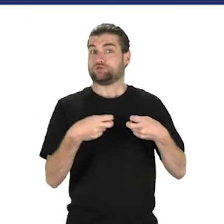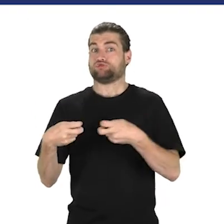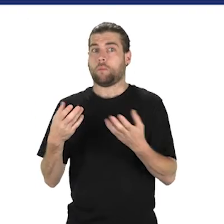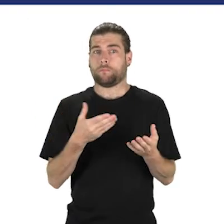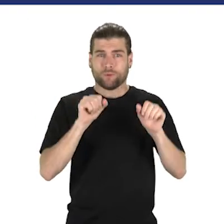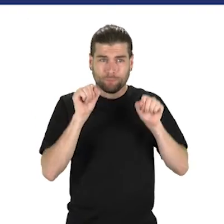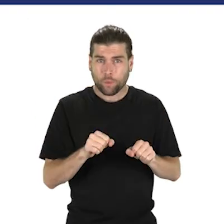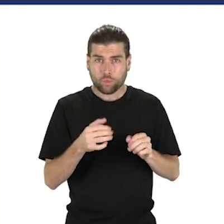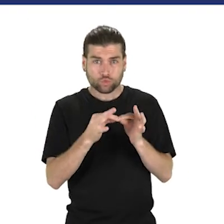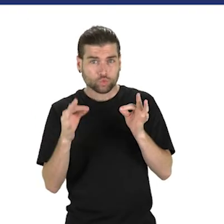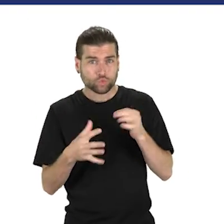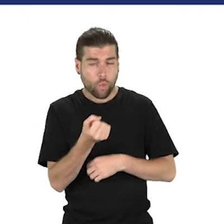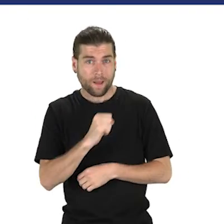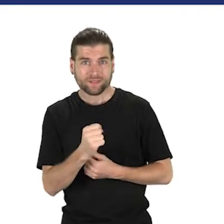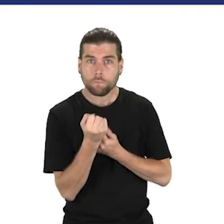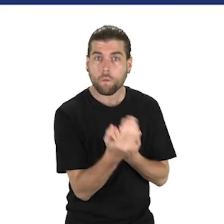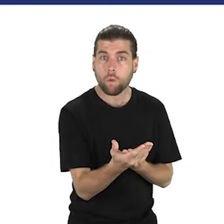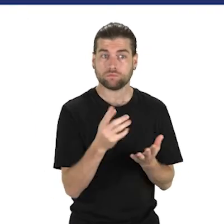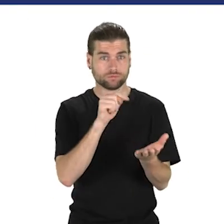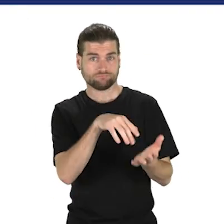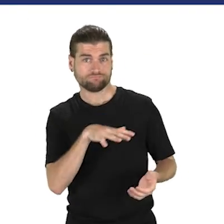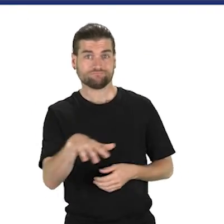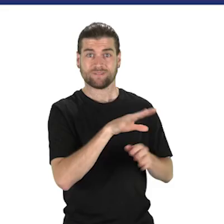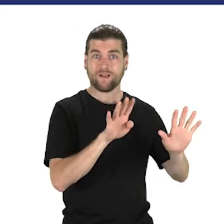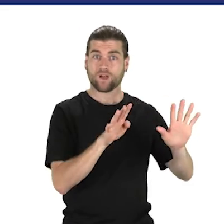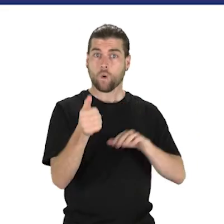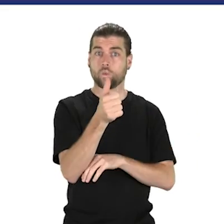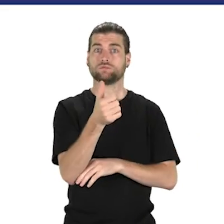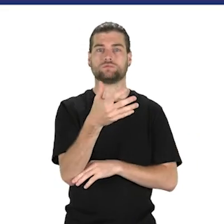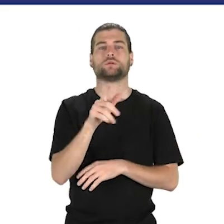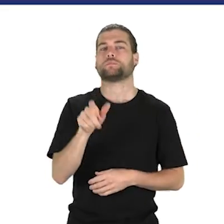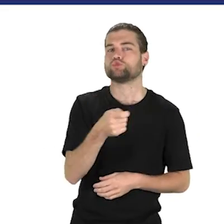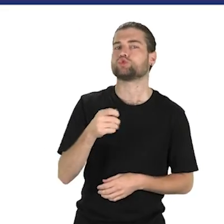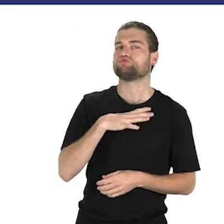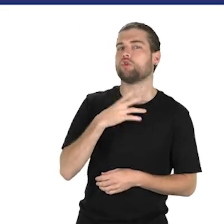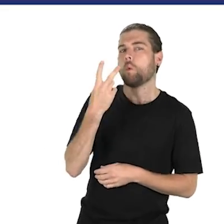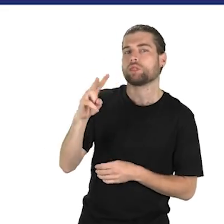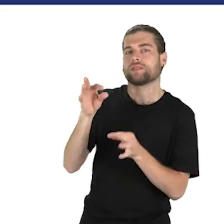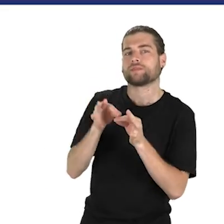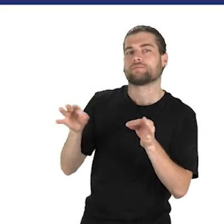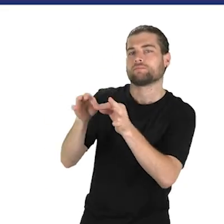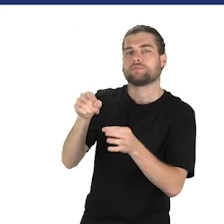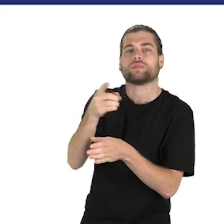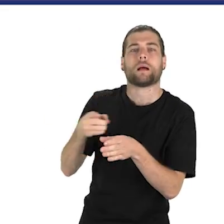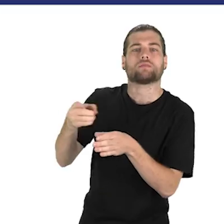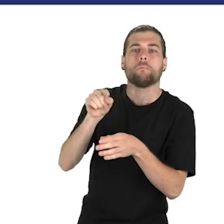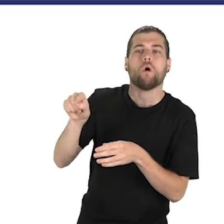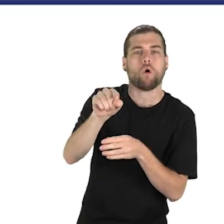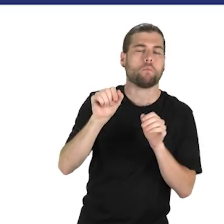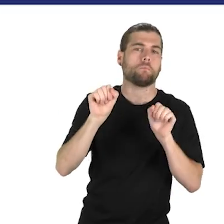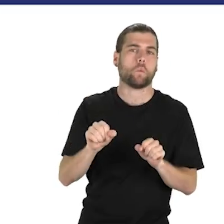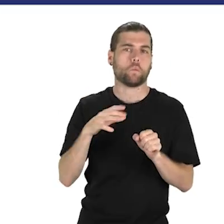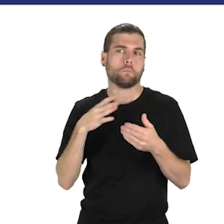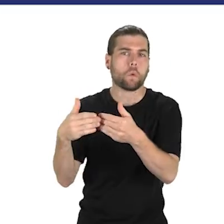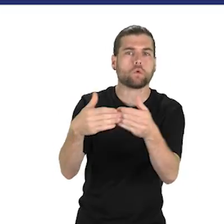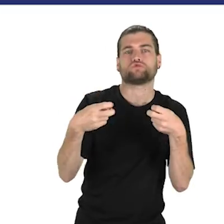d'autres d'une capacité à proposer des solutions très rapides qui vont répondre aux besoins sur le territoire de l'Essonne, en l'occurrence, mais